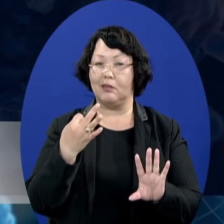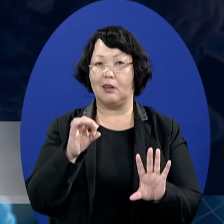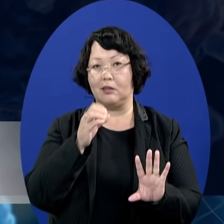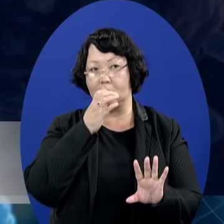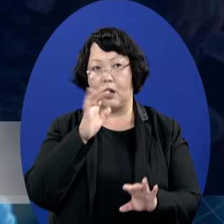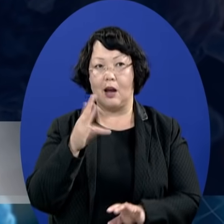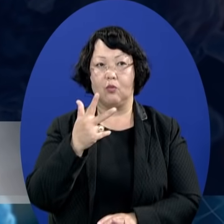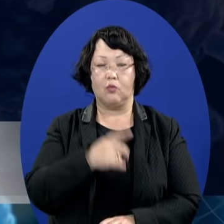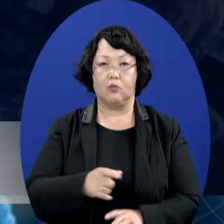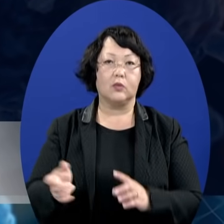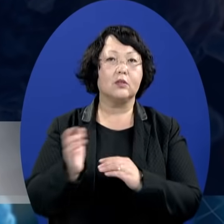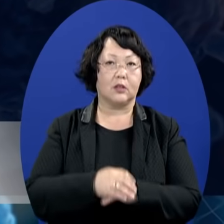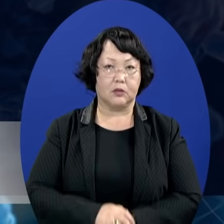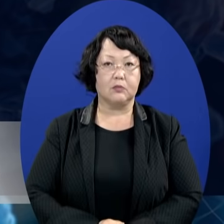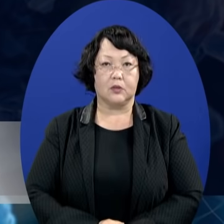нас баржээ.